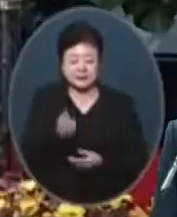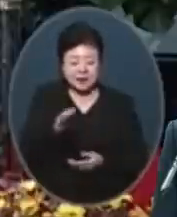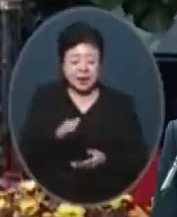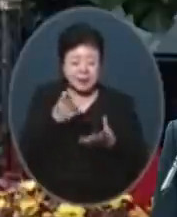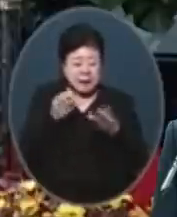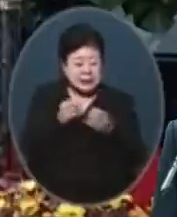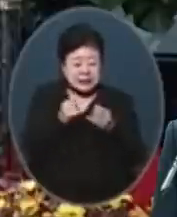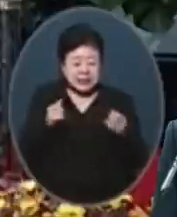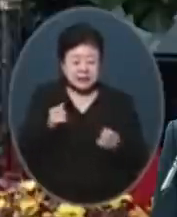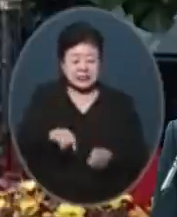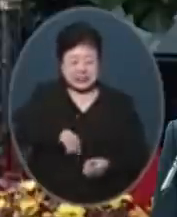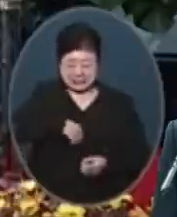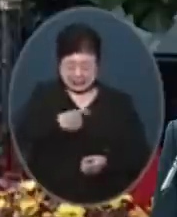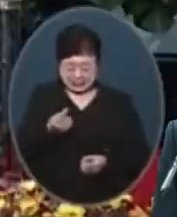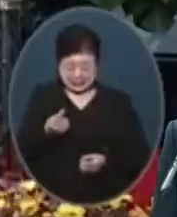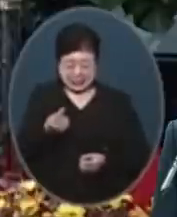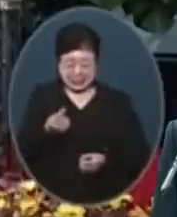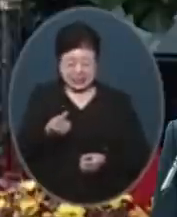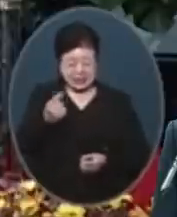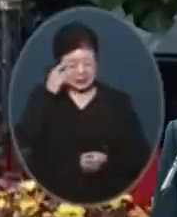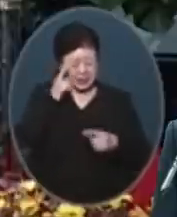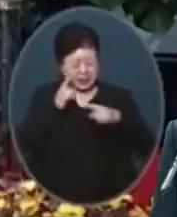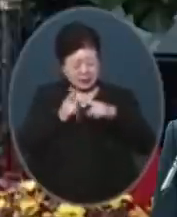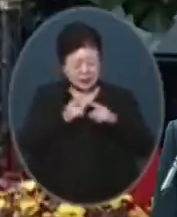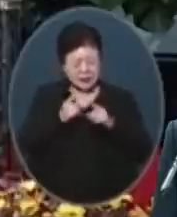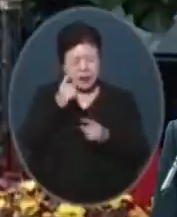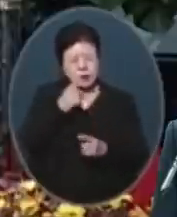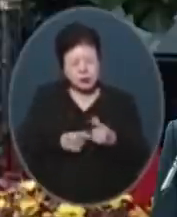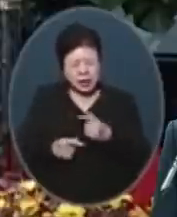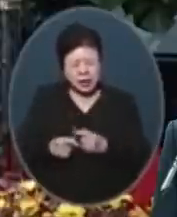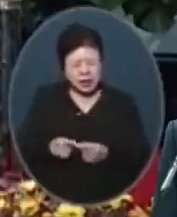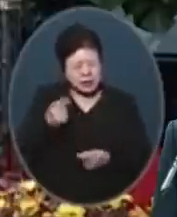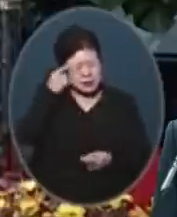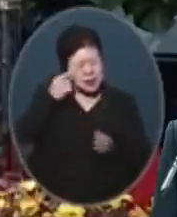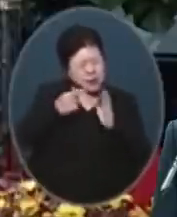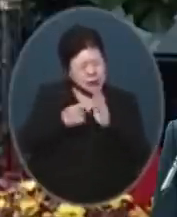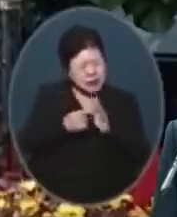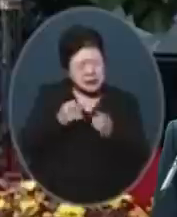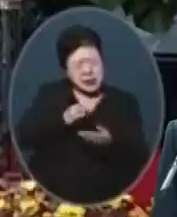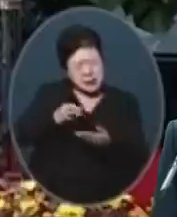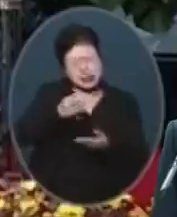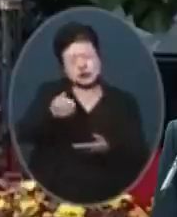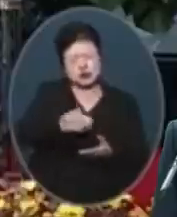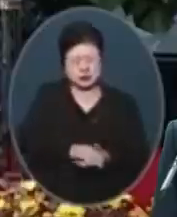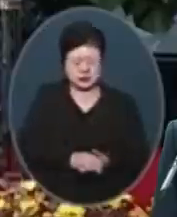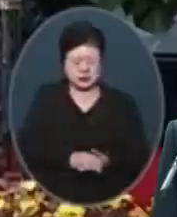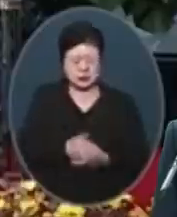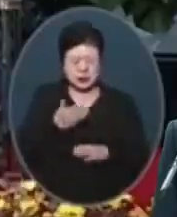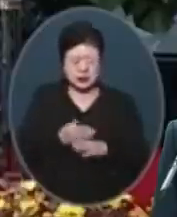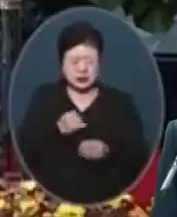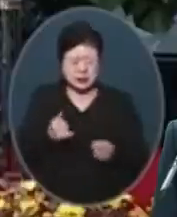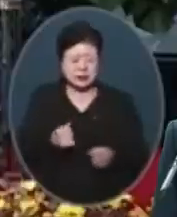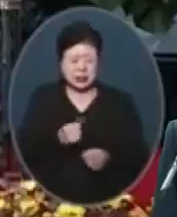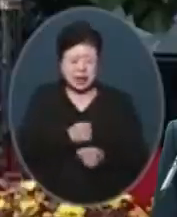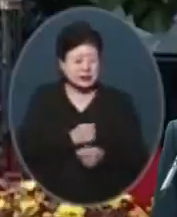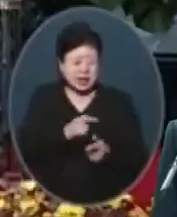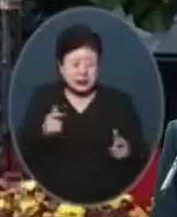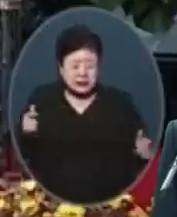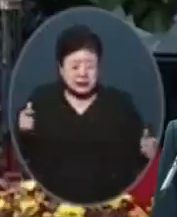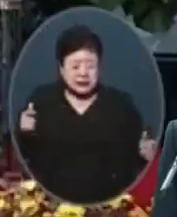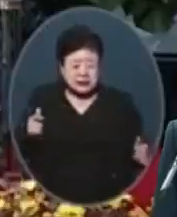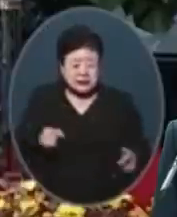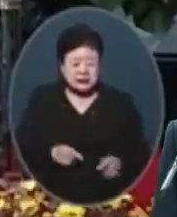많은 사람들이 스스로에게 긍정적인 말보다는 부정적인 말을 많이 합니다. 남에게는 하지 않는